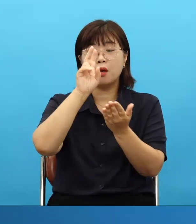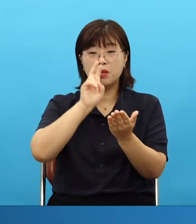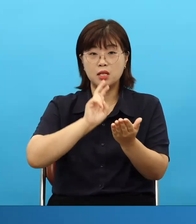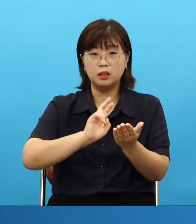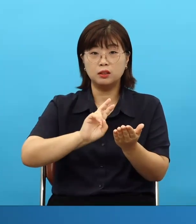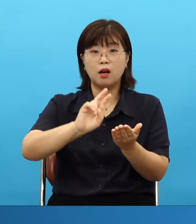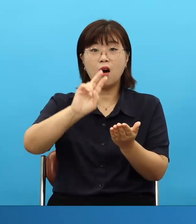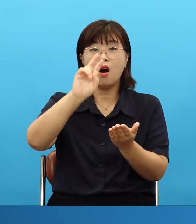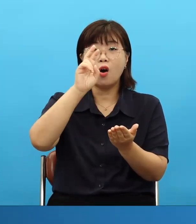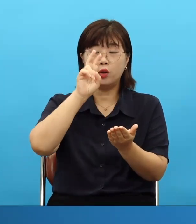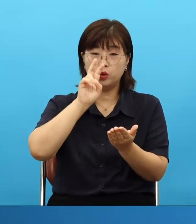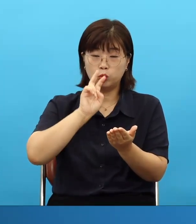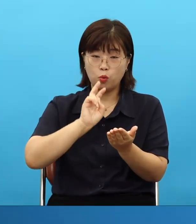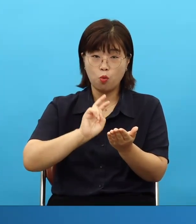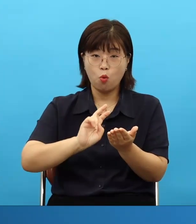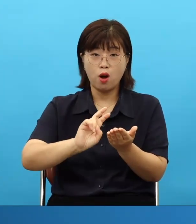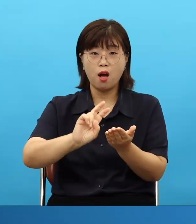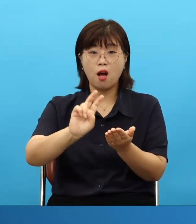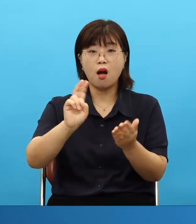주님을